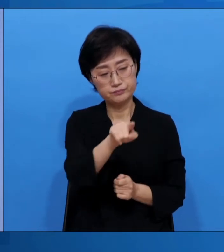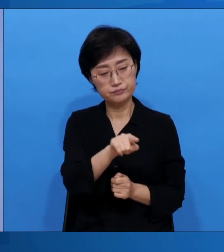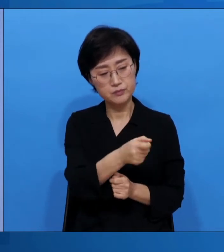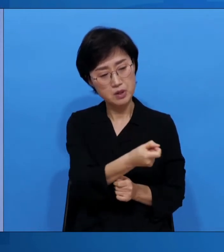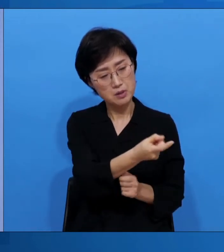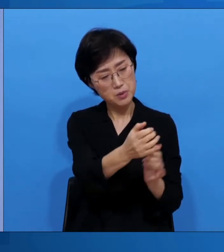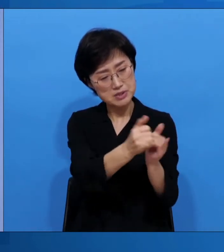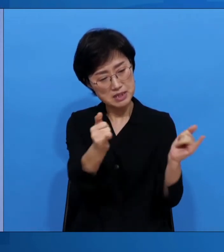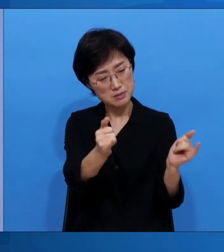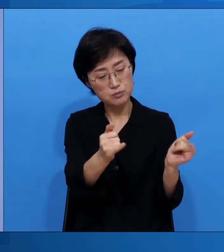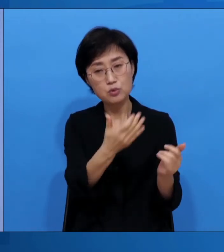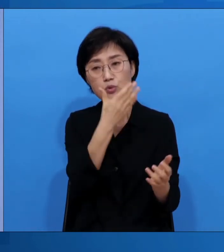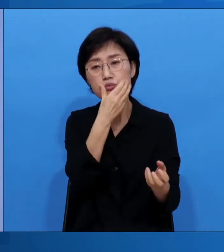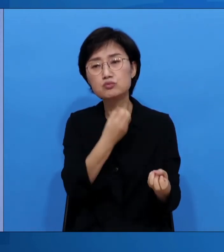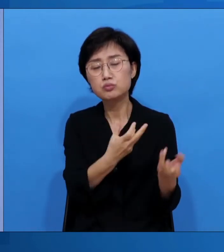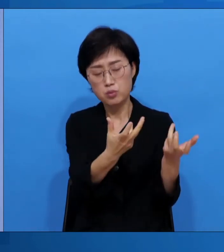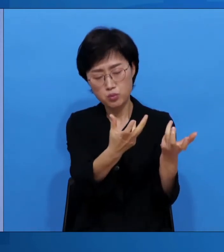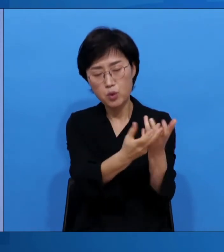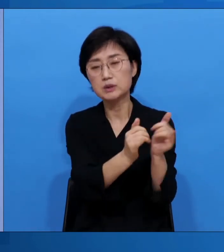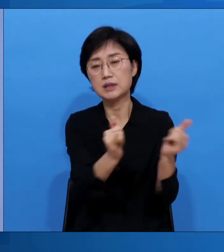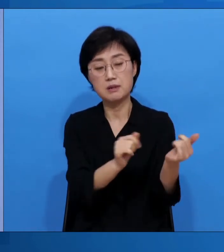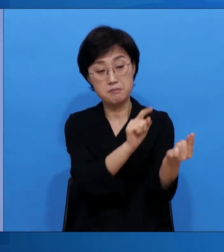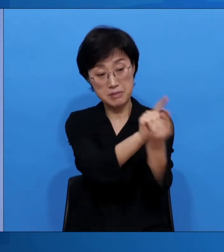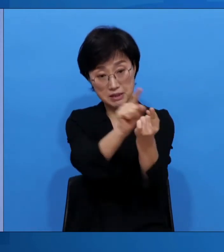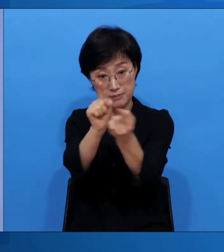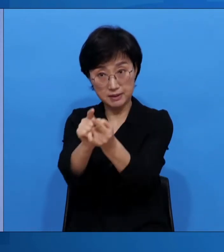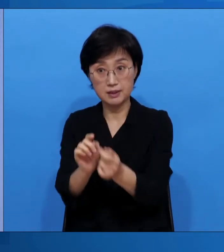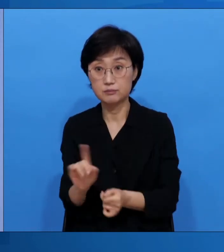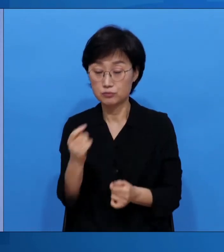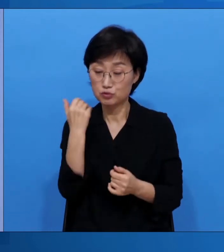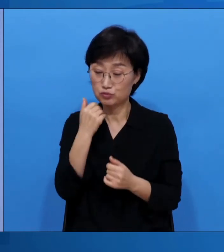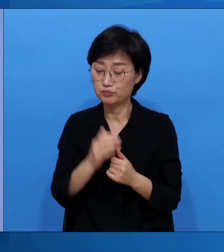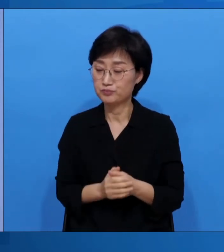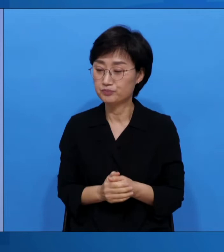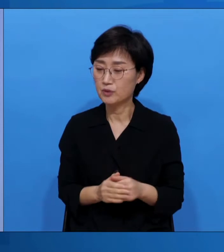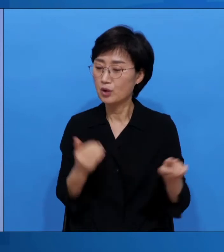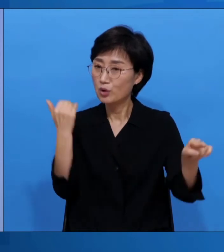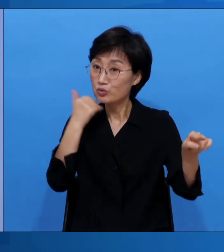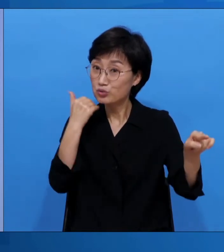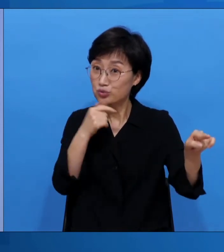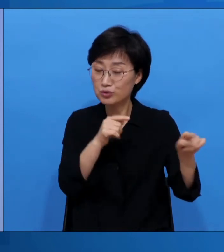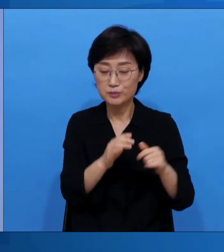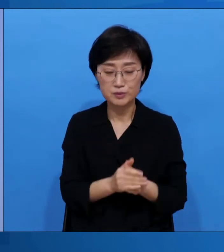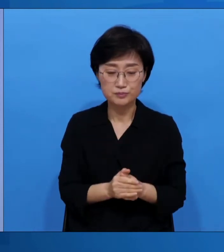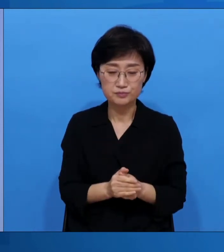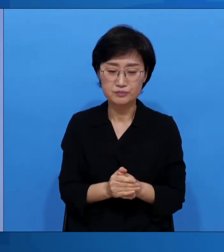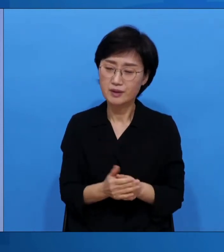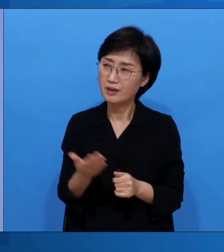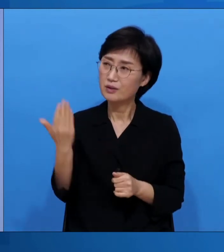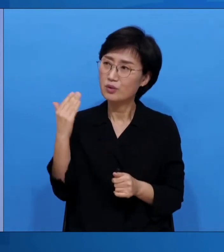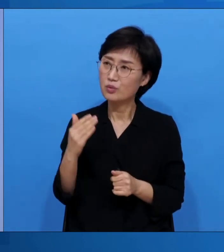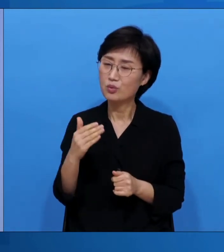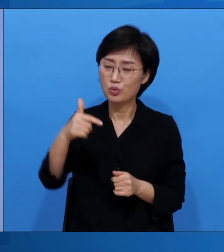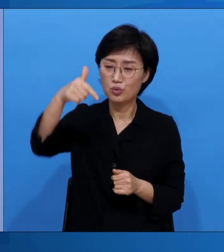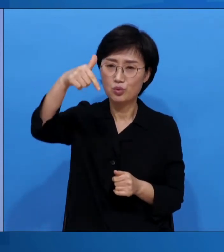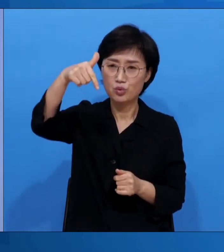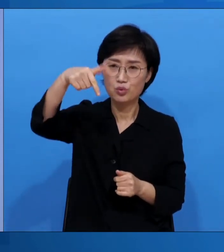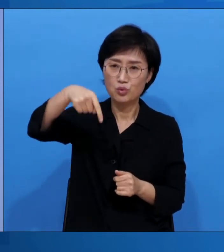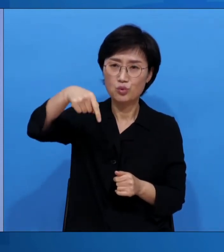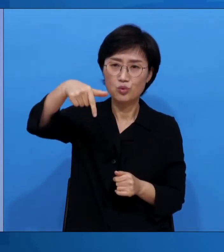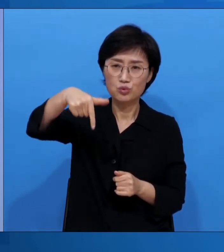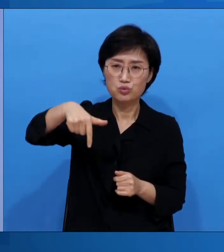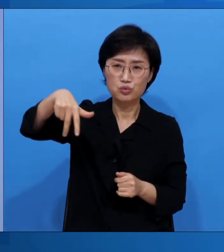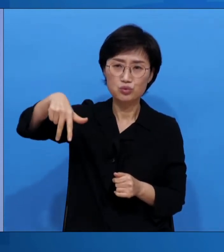saw a couple people who were blessed. 국제시장에서 사업을 하는데요, 잘해요 이 사람이. One person, they were doing their business